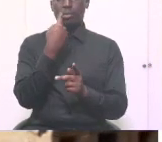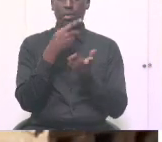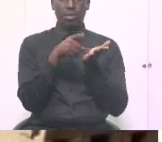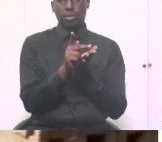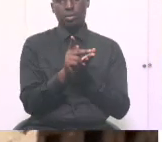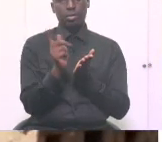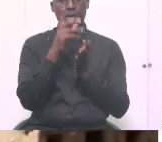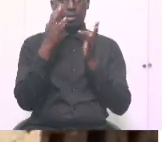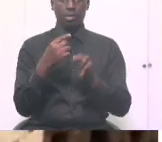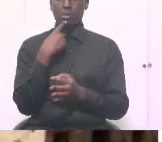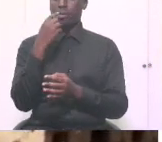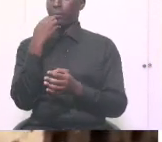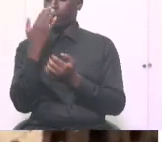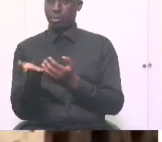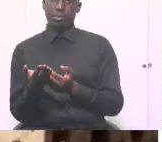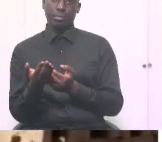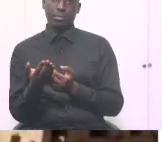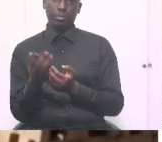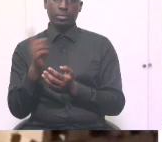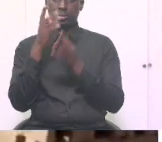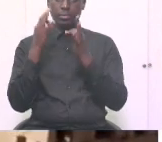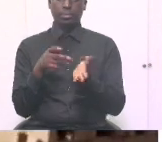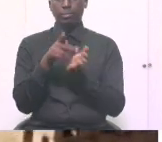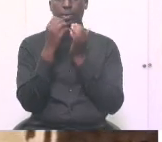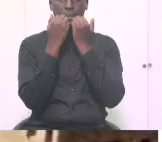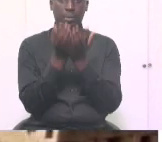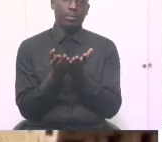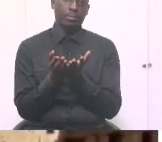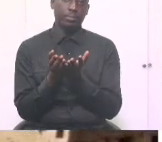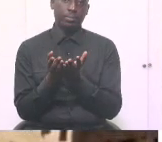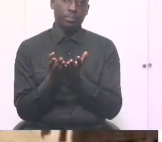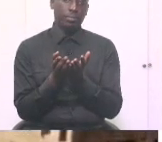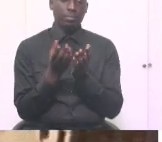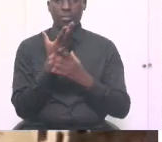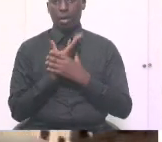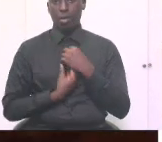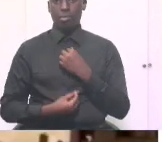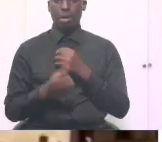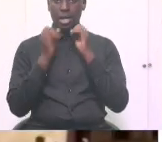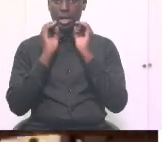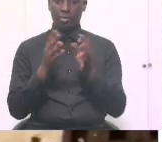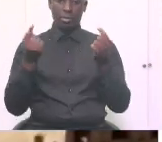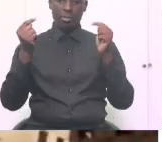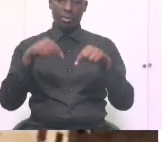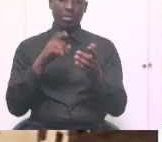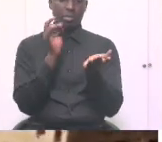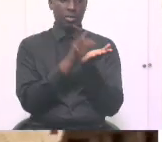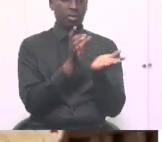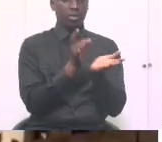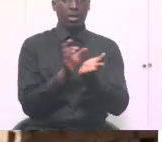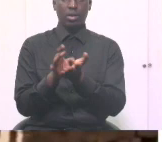kintu babivugaho rwose. Iyo babivuze nta kintu babishyura, barihombera nyine, kereka iyo baje bakajya bazirukana